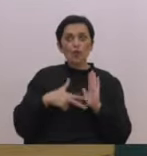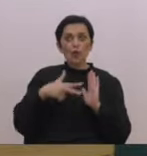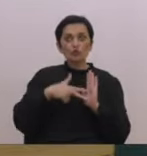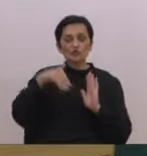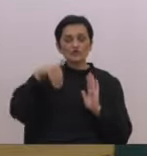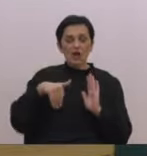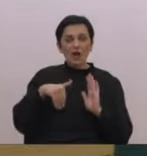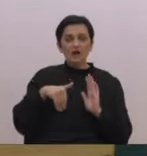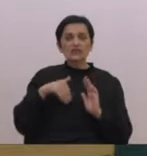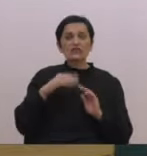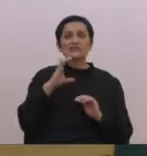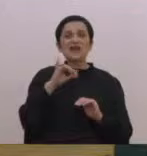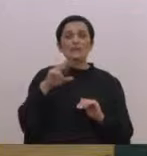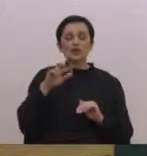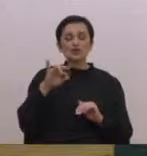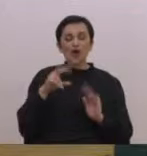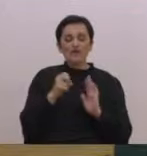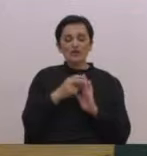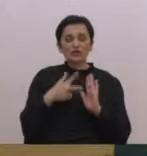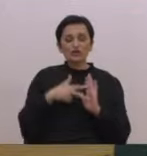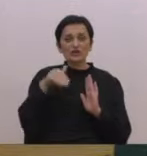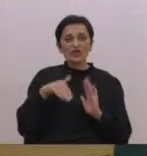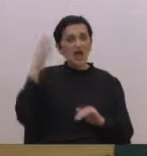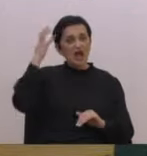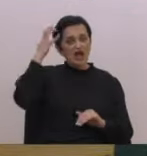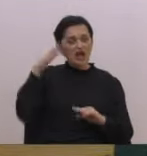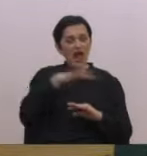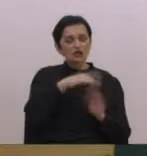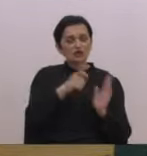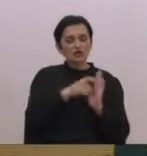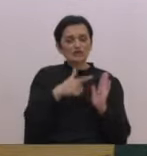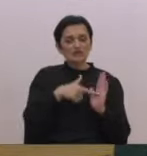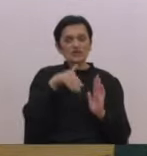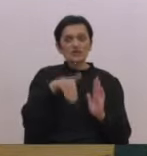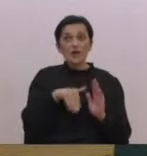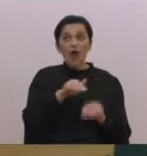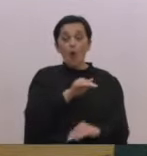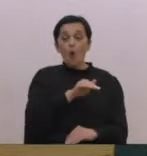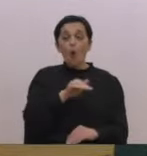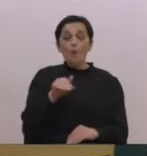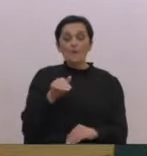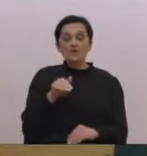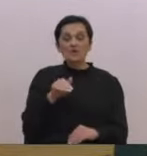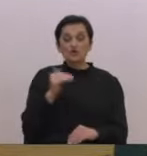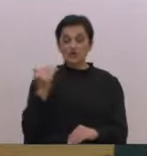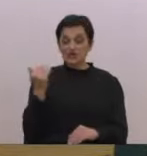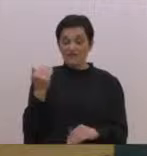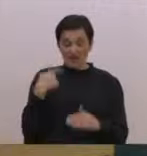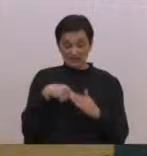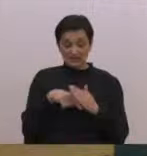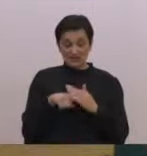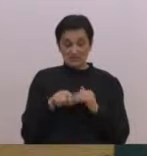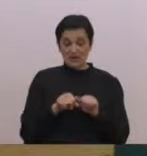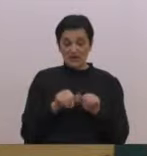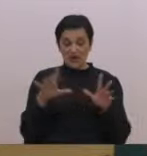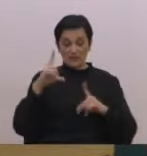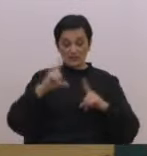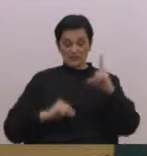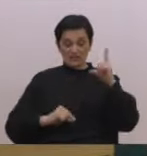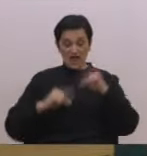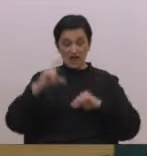58000 სამცხე-ჯავახეთის 18000, კახეთის 17000. ოფიციალურ თქვენს მიერვე გამოქვეყნებულ